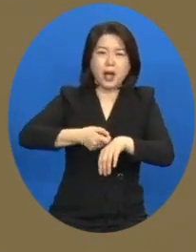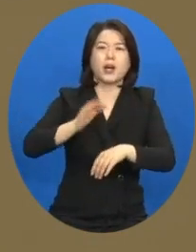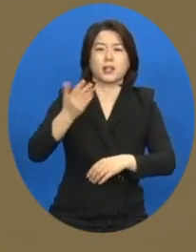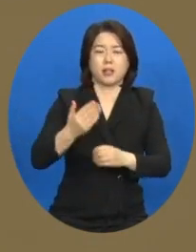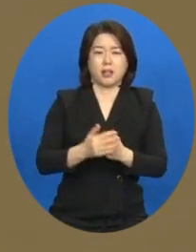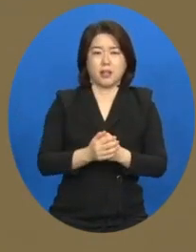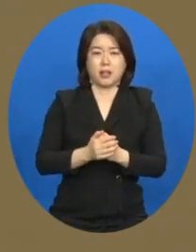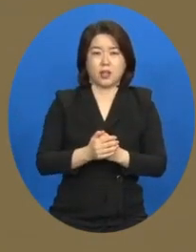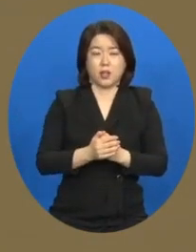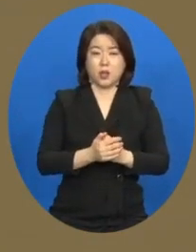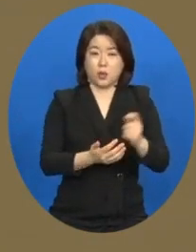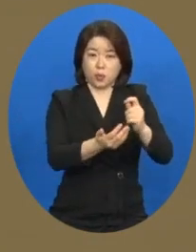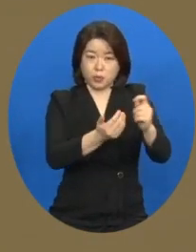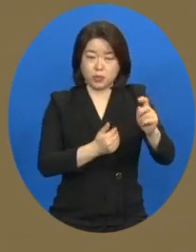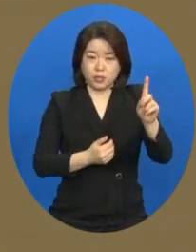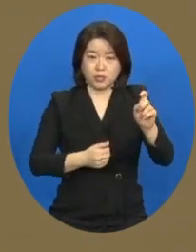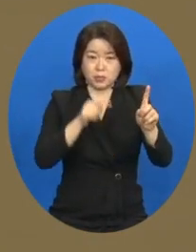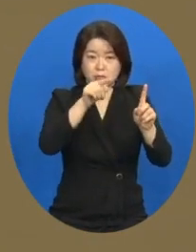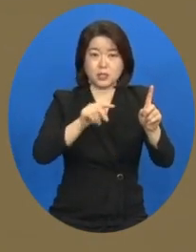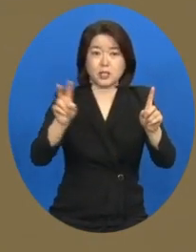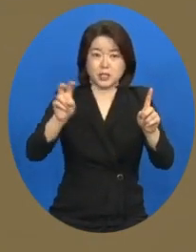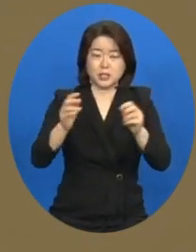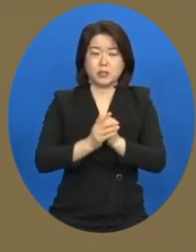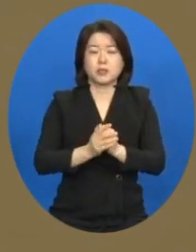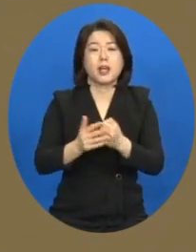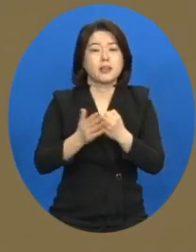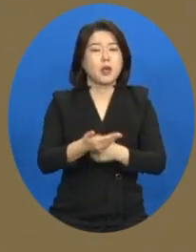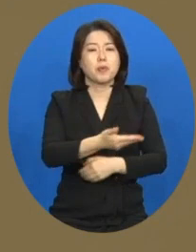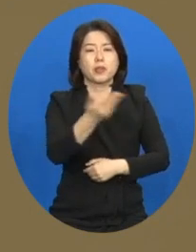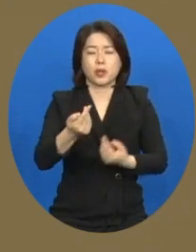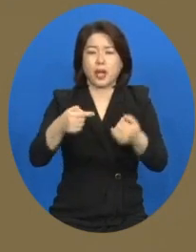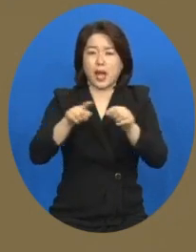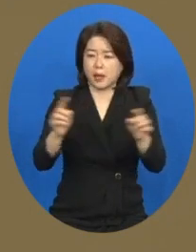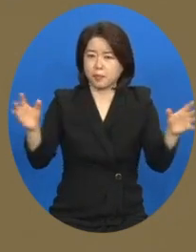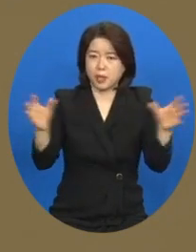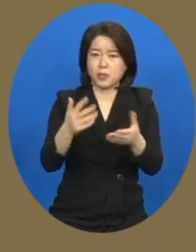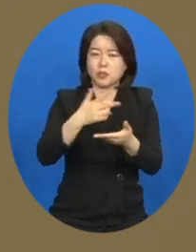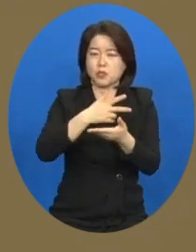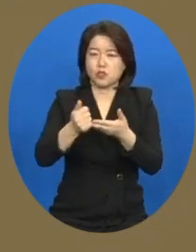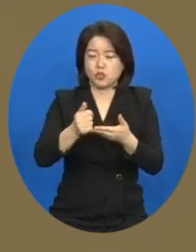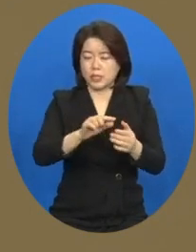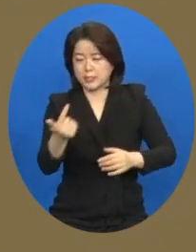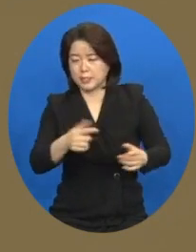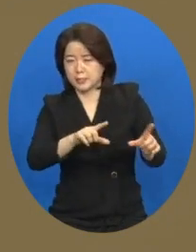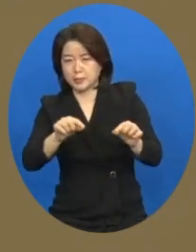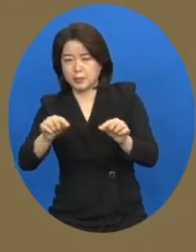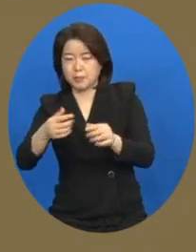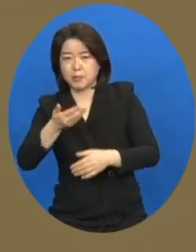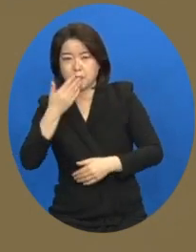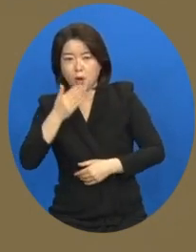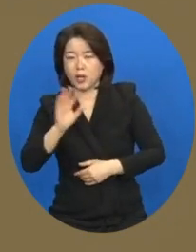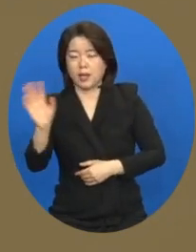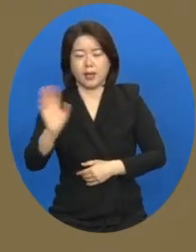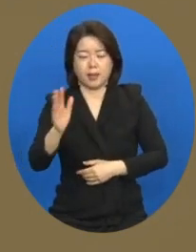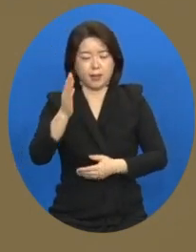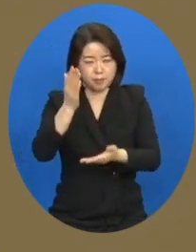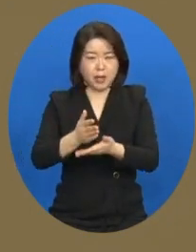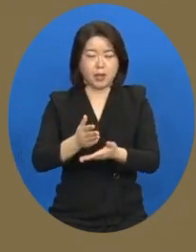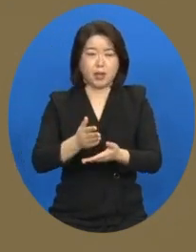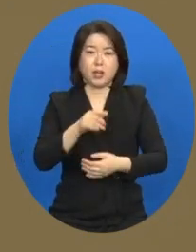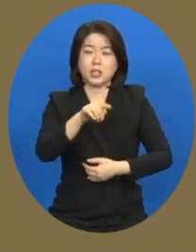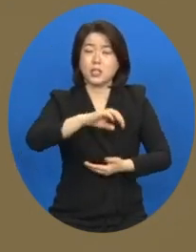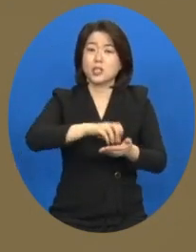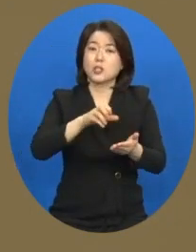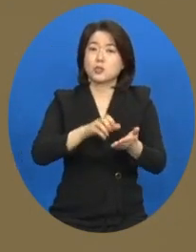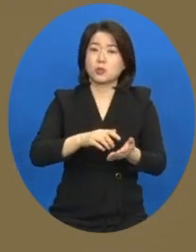고린도전서 11장 20절에 그런즉 너희가 모여 함께 모여서 주의 만찬을 먹을 수 없으니. 이 정도로 심각한